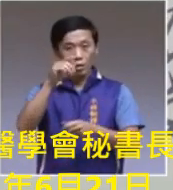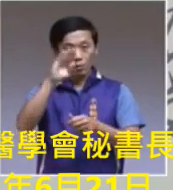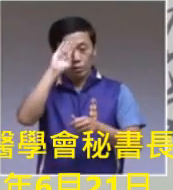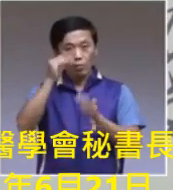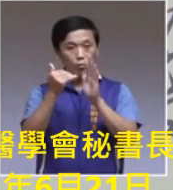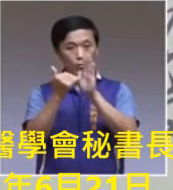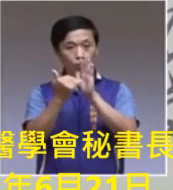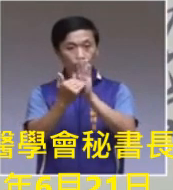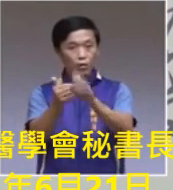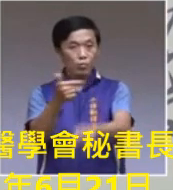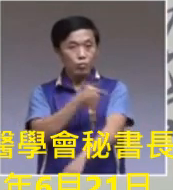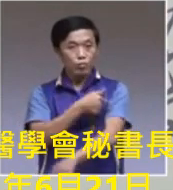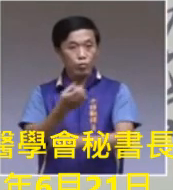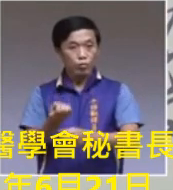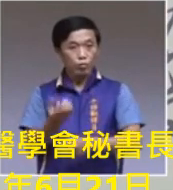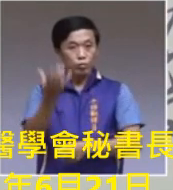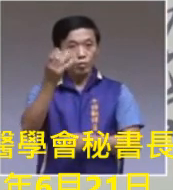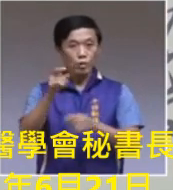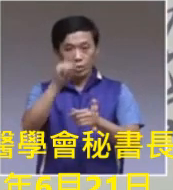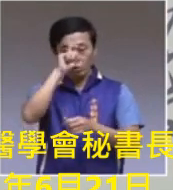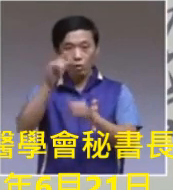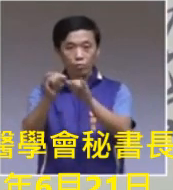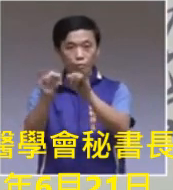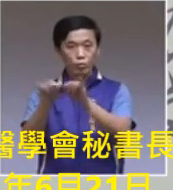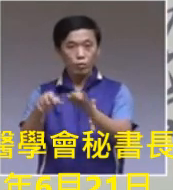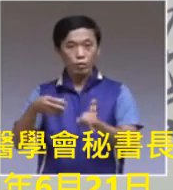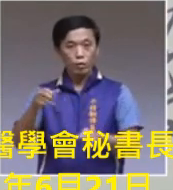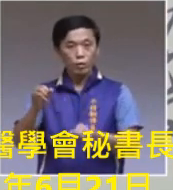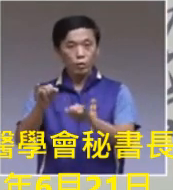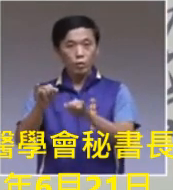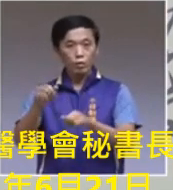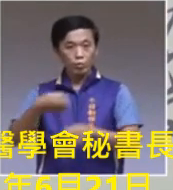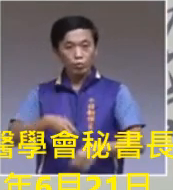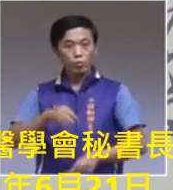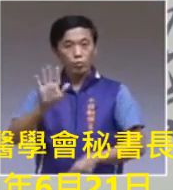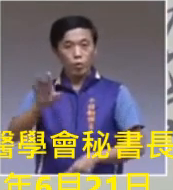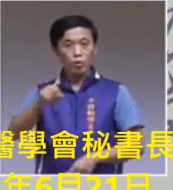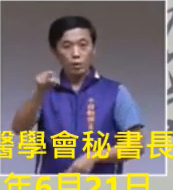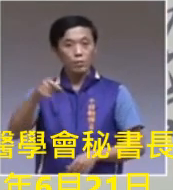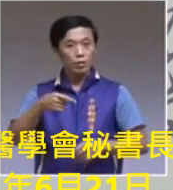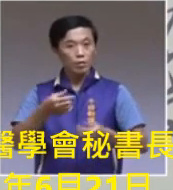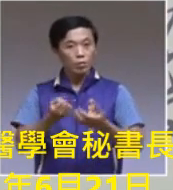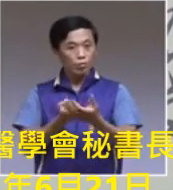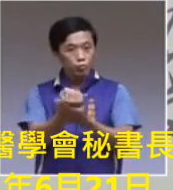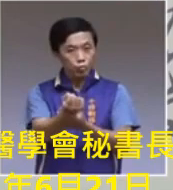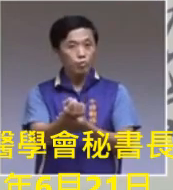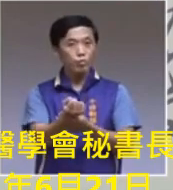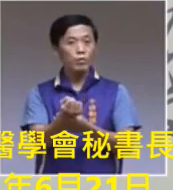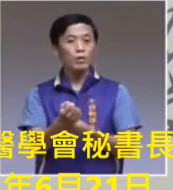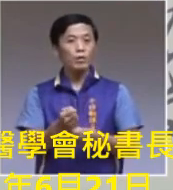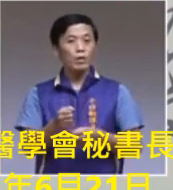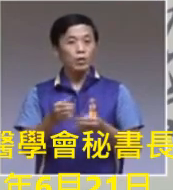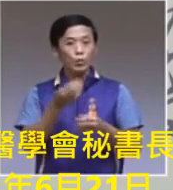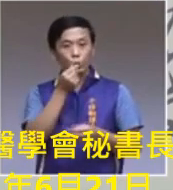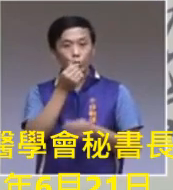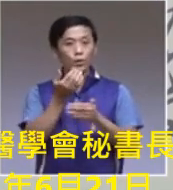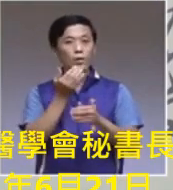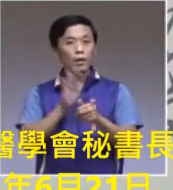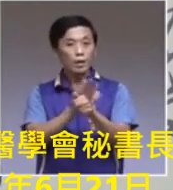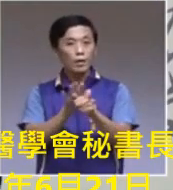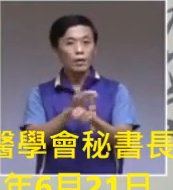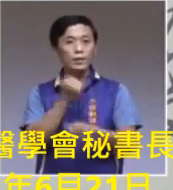孕妈妈们都能够健康快乐平安的生下你心爱的小宝宝。以上，谢谢。 好，谢